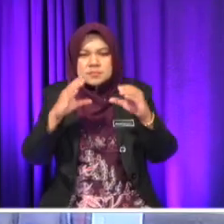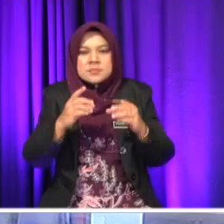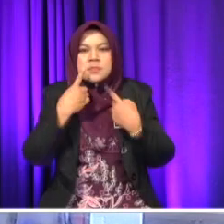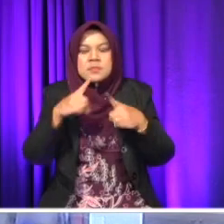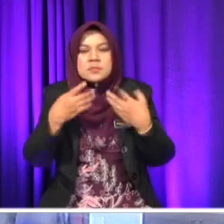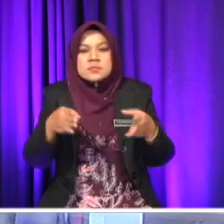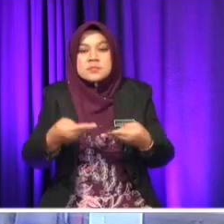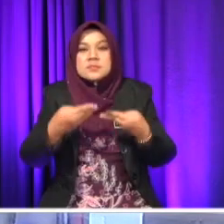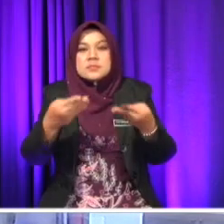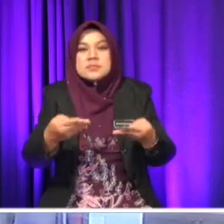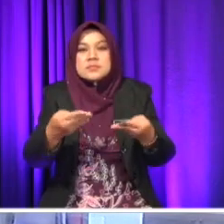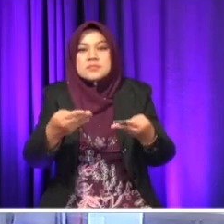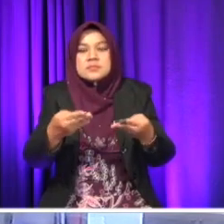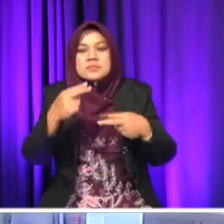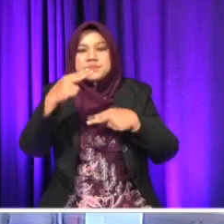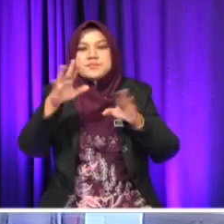Bagaimana